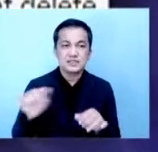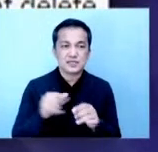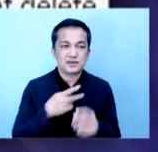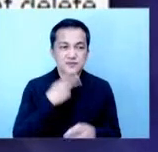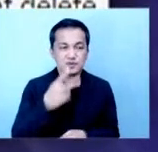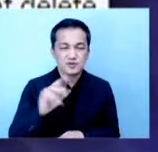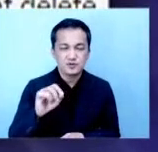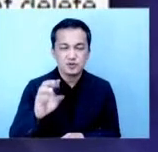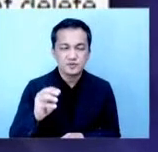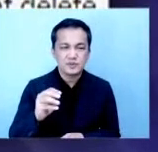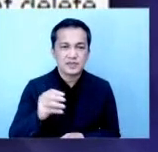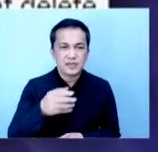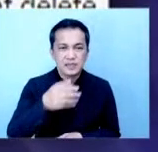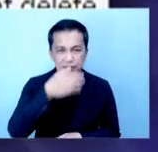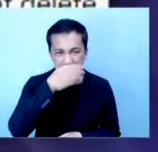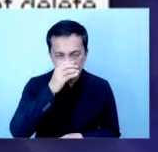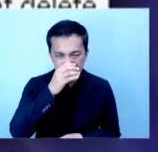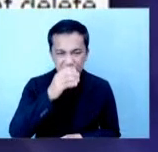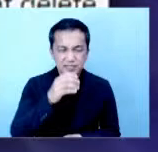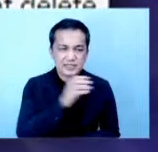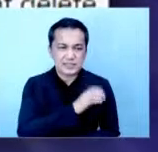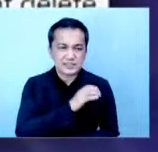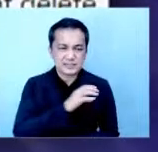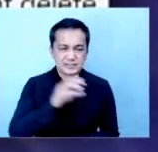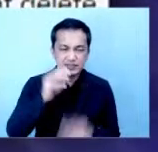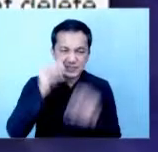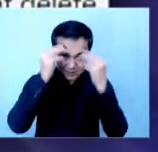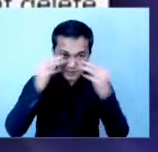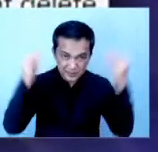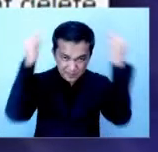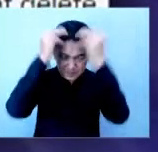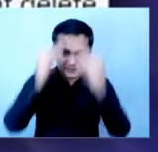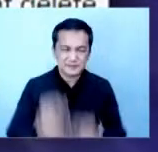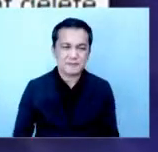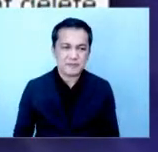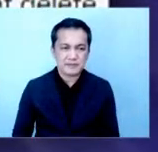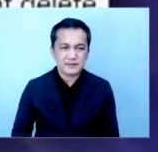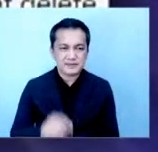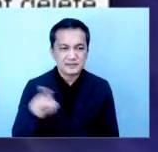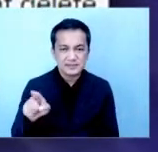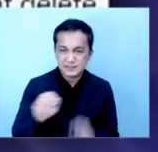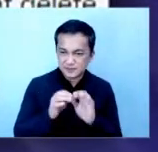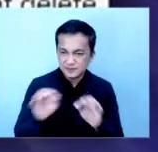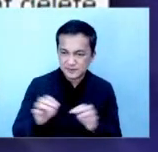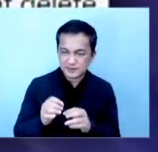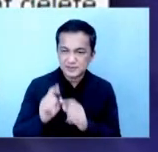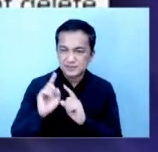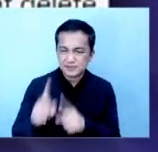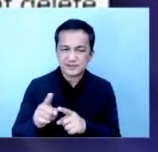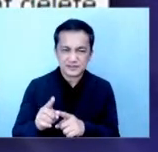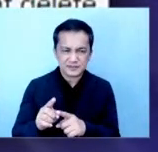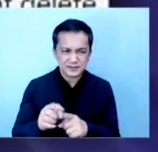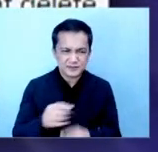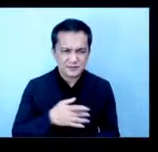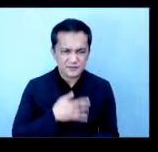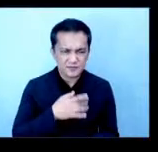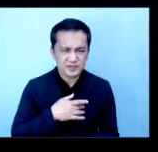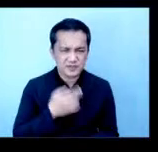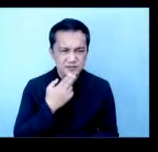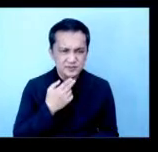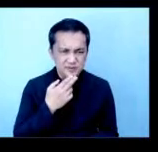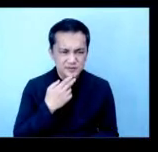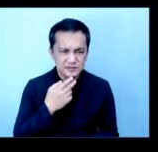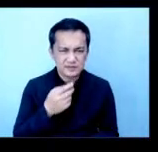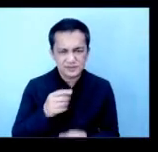cartoon character na si Mickey Mouse. Caption naman ni Tom sa reaction video niya, "Feeling cute, might delete